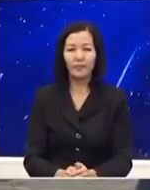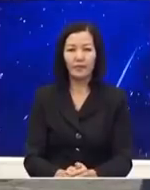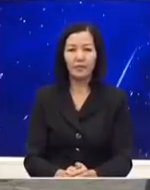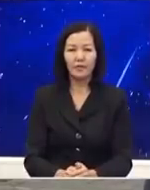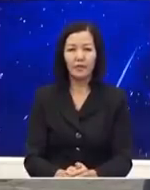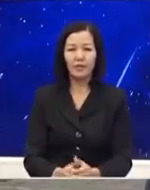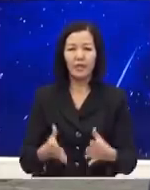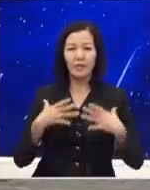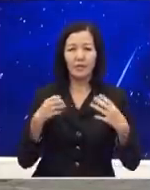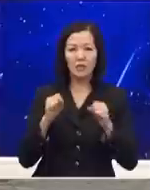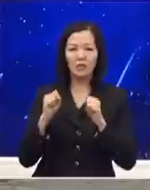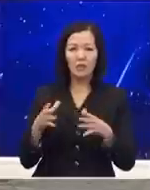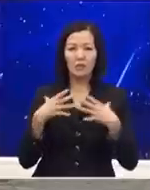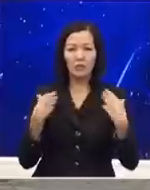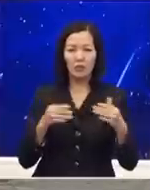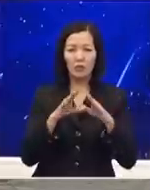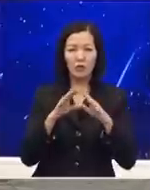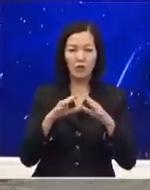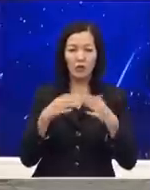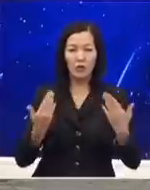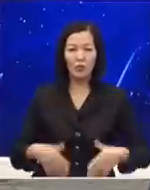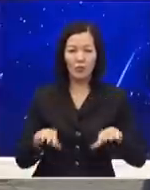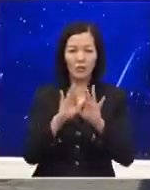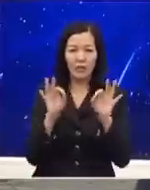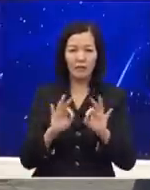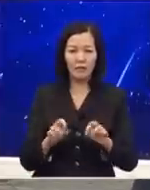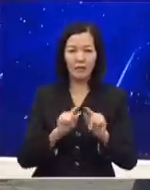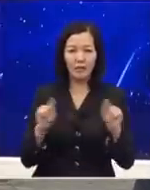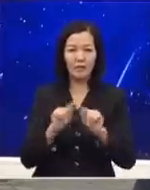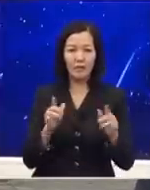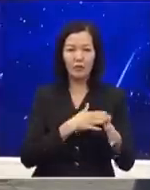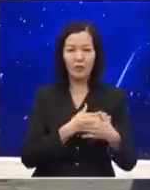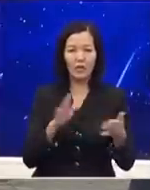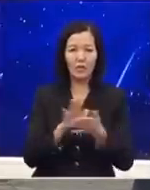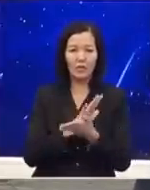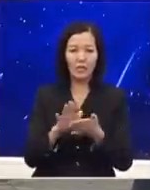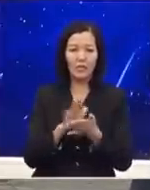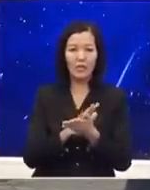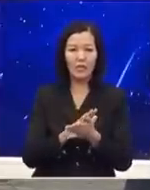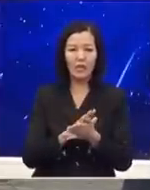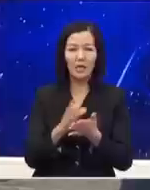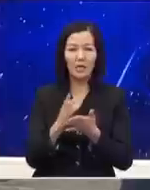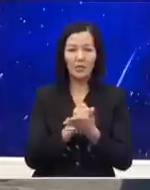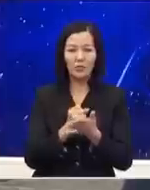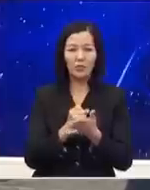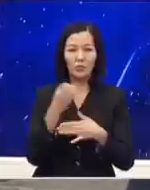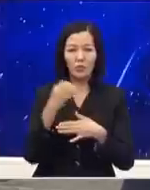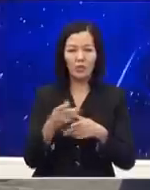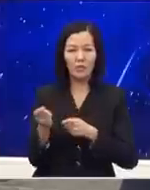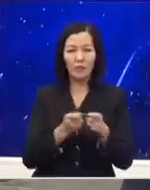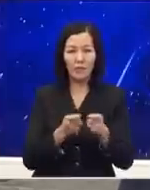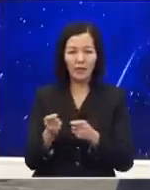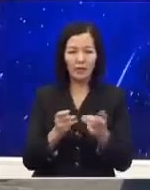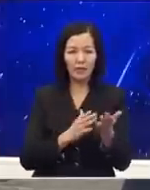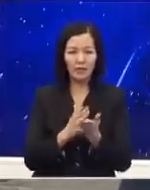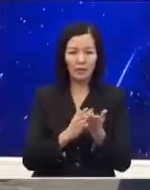Денсаулық сақтау және де салауатты өмір салтын насихаттау мақсатында осындай еріктілер бар және де осындай ресурс орталығының жетекші мамандары және